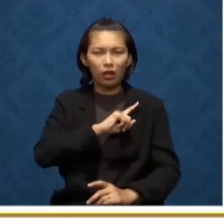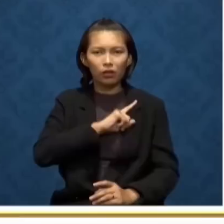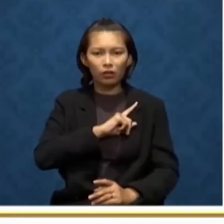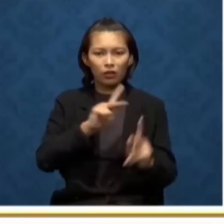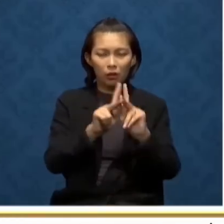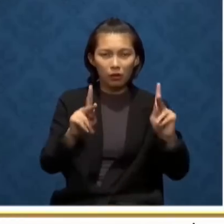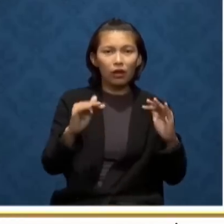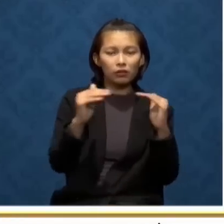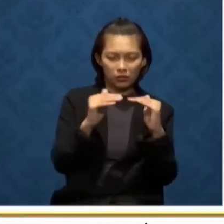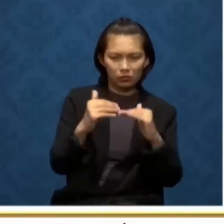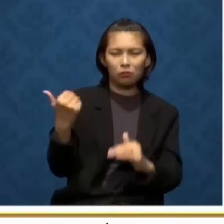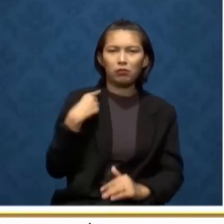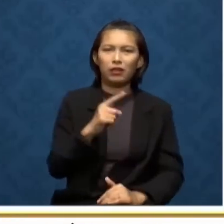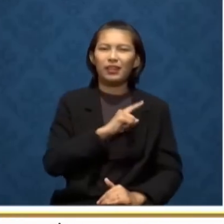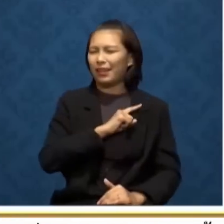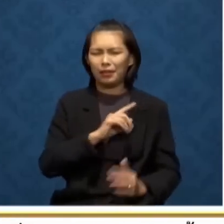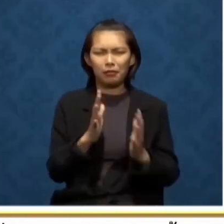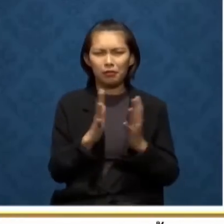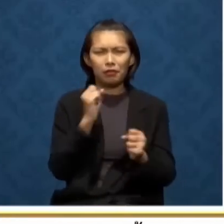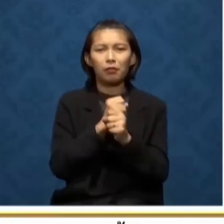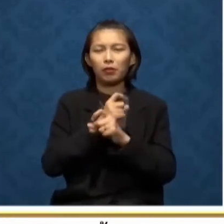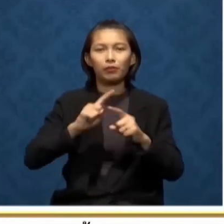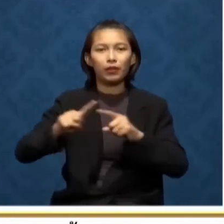ี่มีผลงานมากมาย